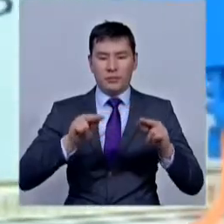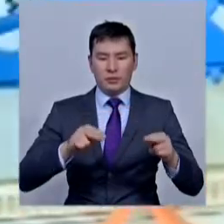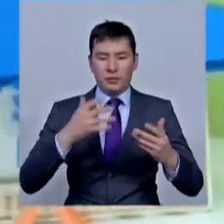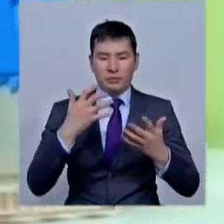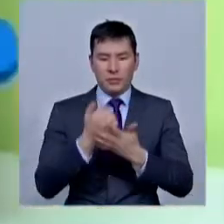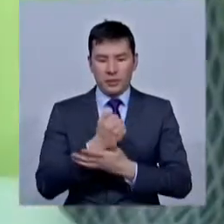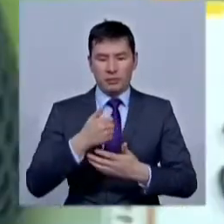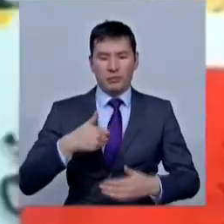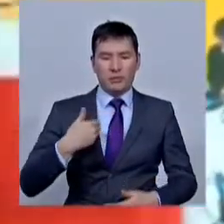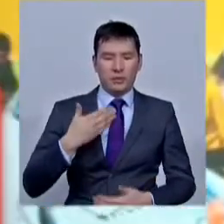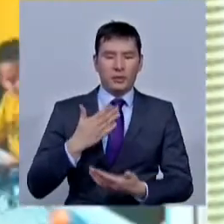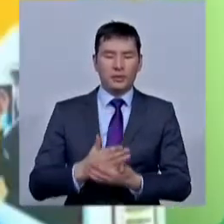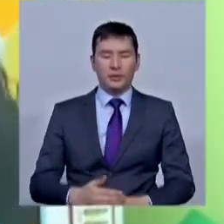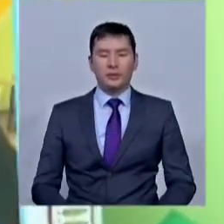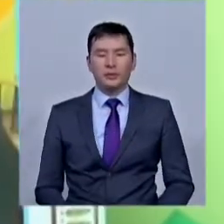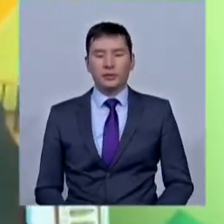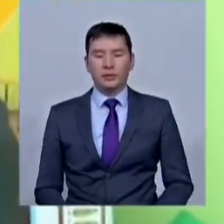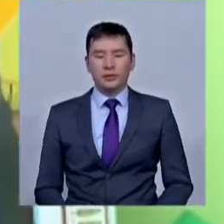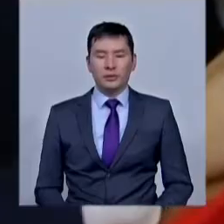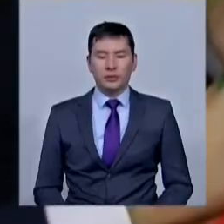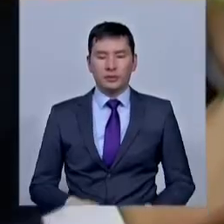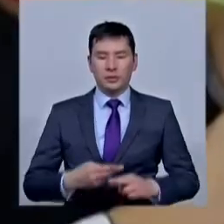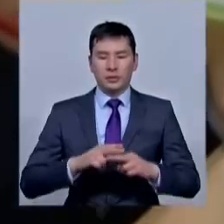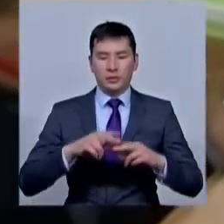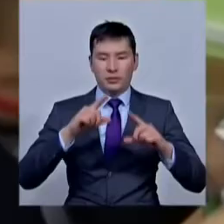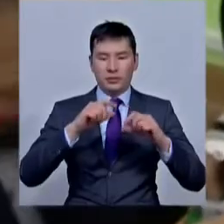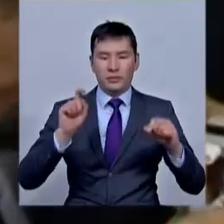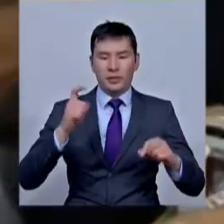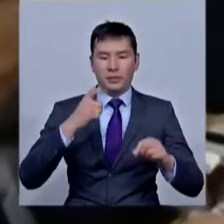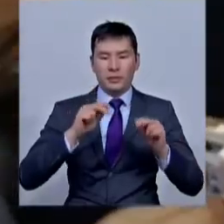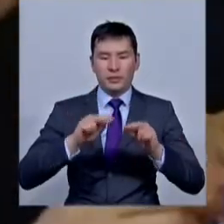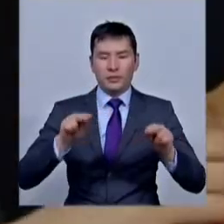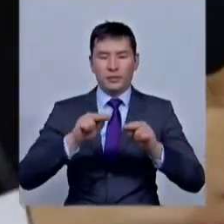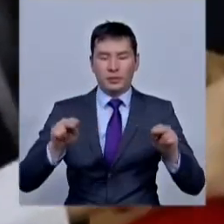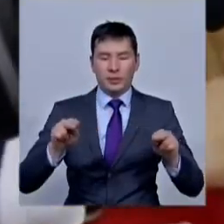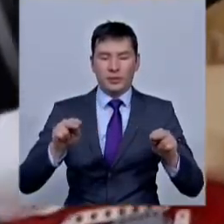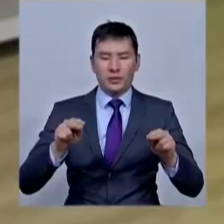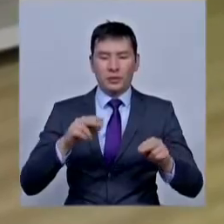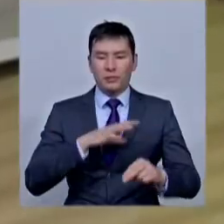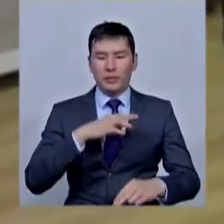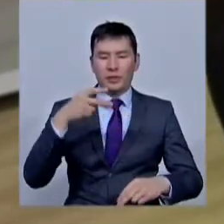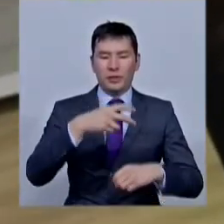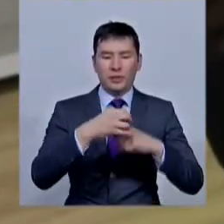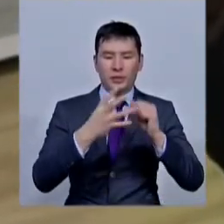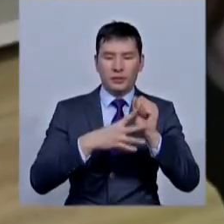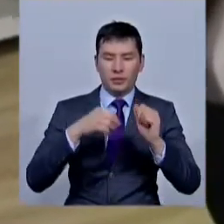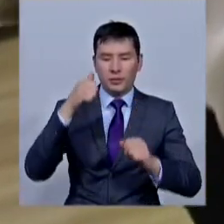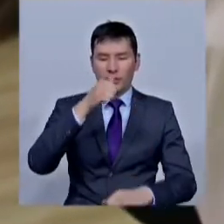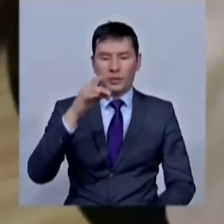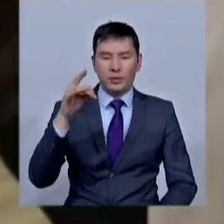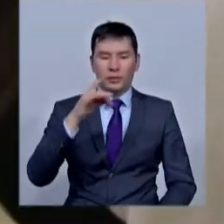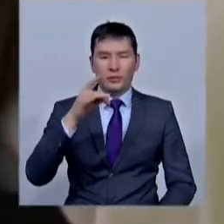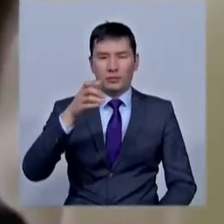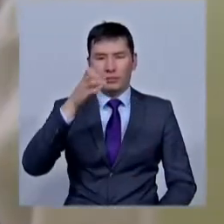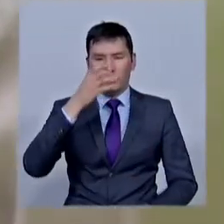жемісі дейді білім ордасының басшылығы. Себебі осы мектептің химия пәнінің мұғалімі Ақынта Бесембиева 2019 жылы республикалық ғылыми